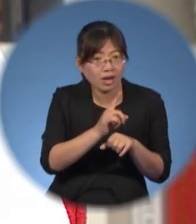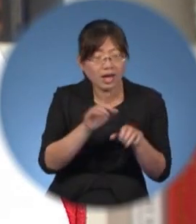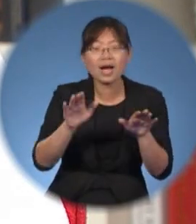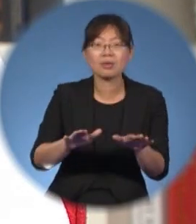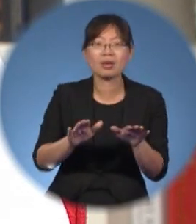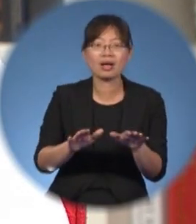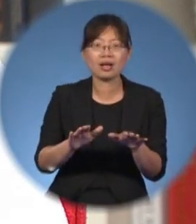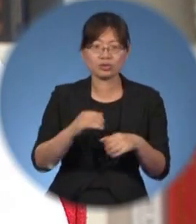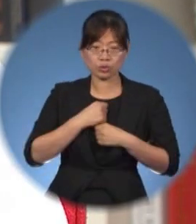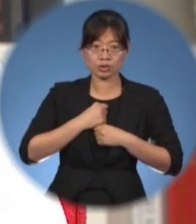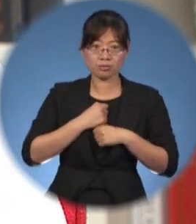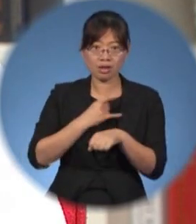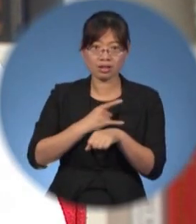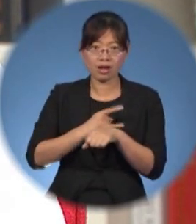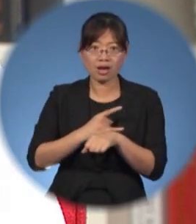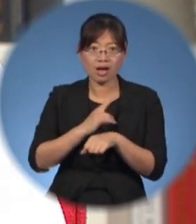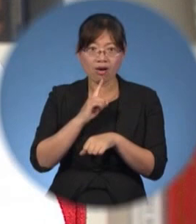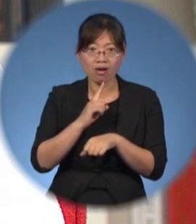이번엔 조심해라.